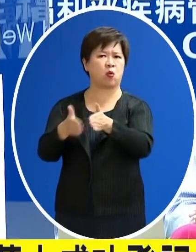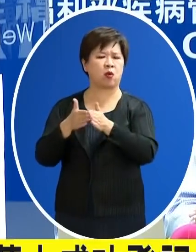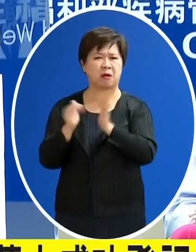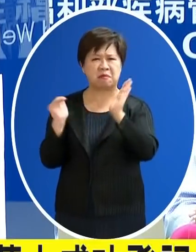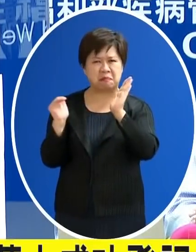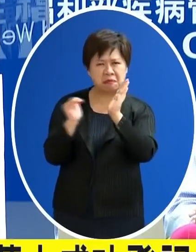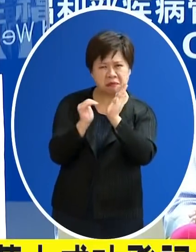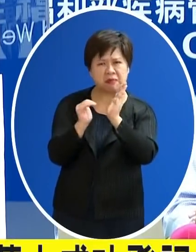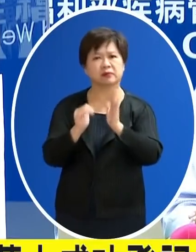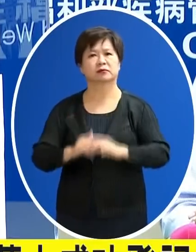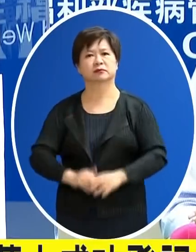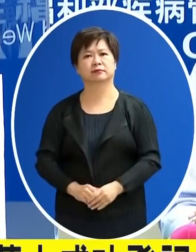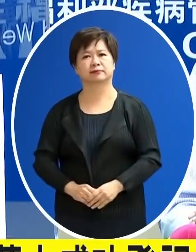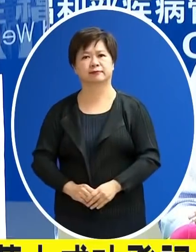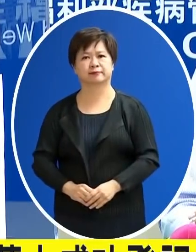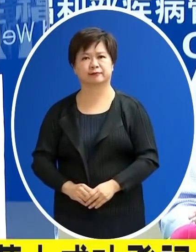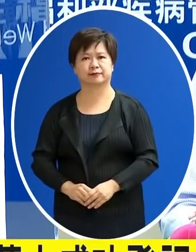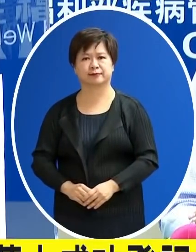事情。